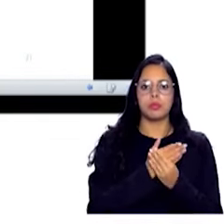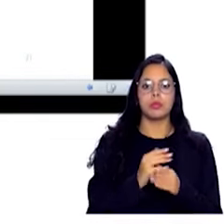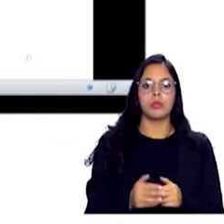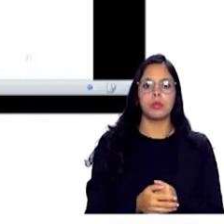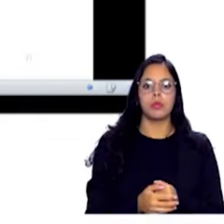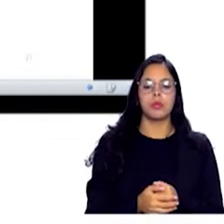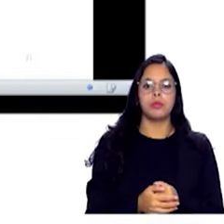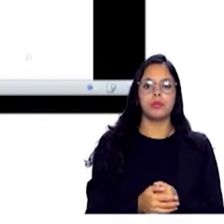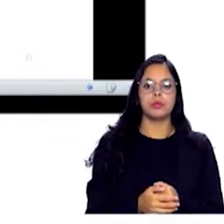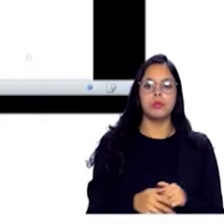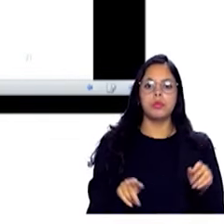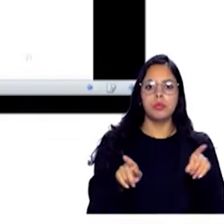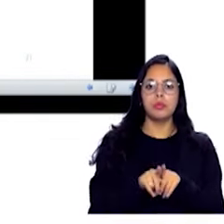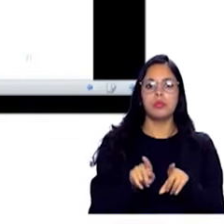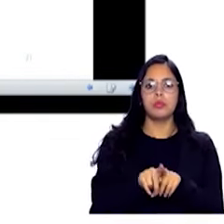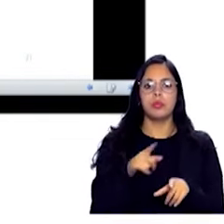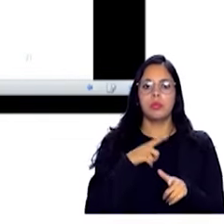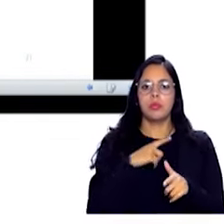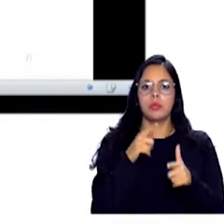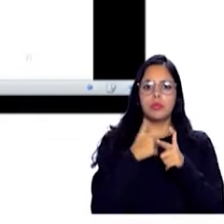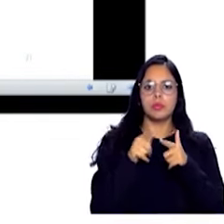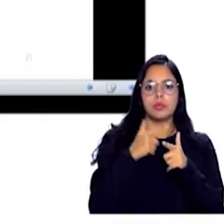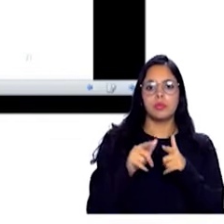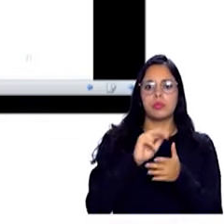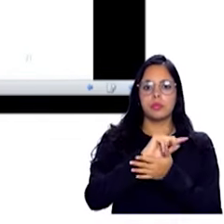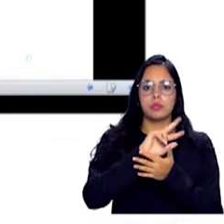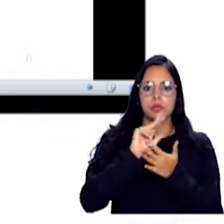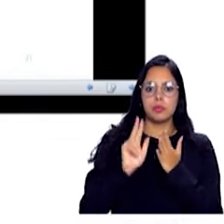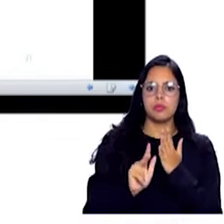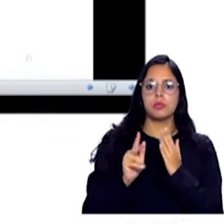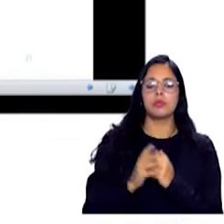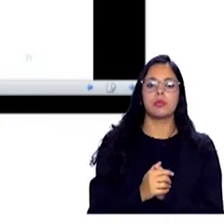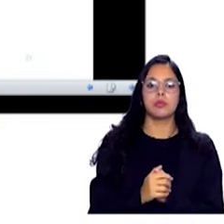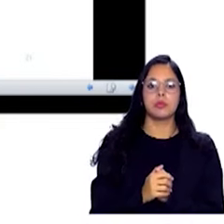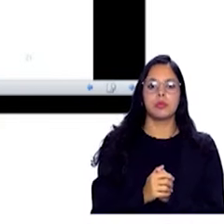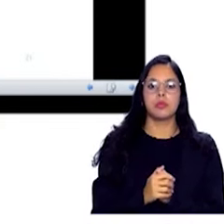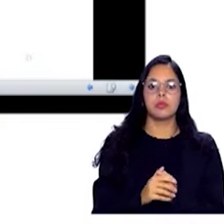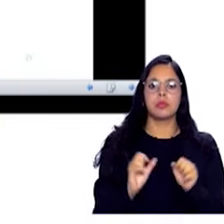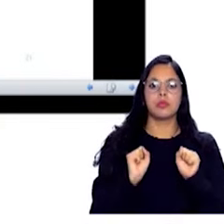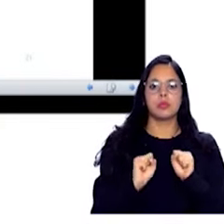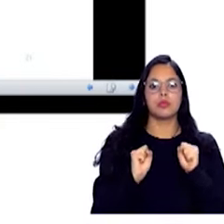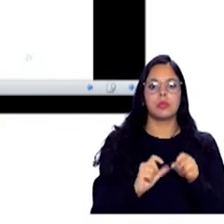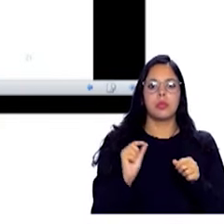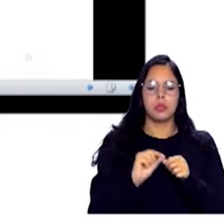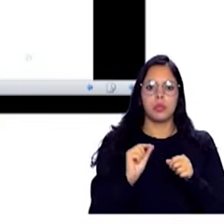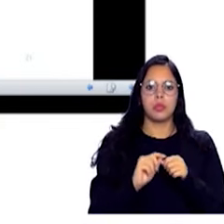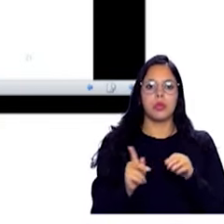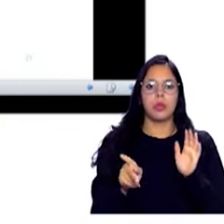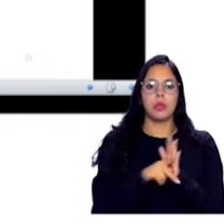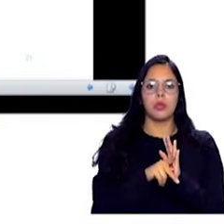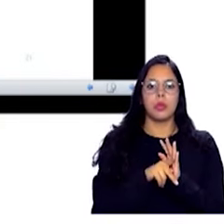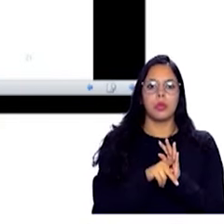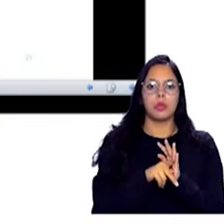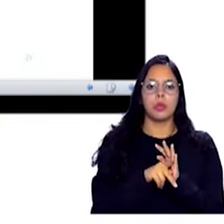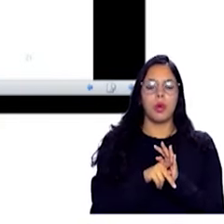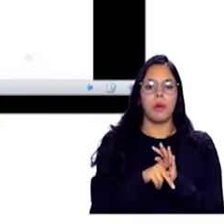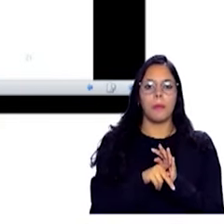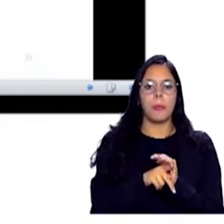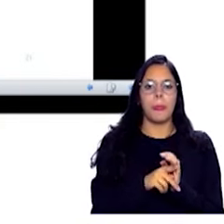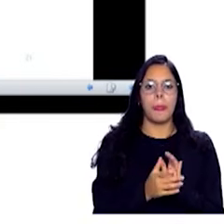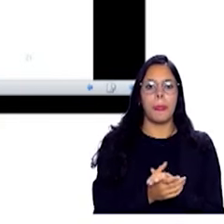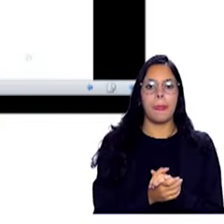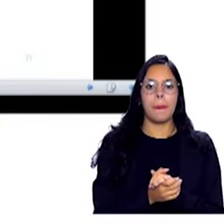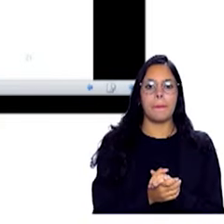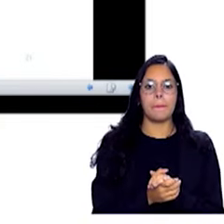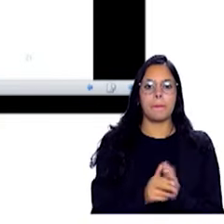Nel caso in cui Il rinvio Venga disposto prima Della definitiva fissazione dei fatti del processo via Il rischio che Il principio di diritto poi